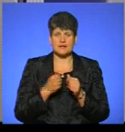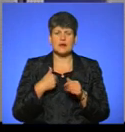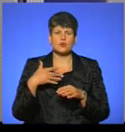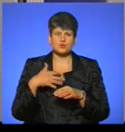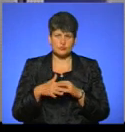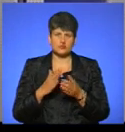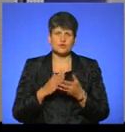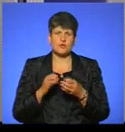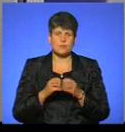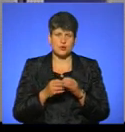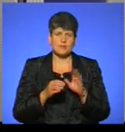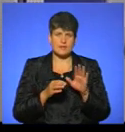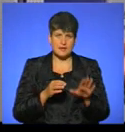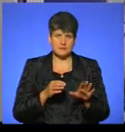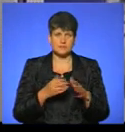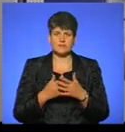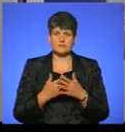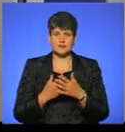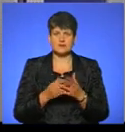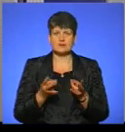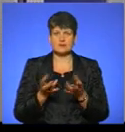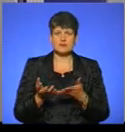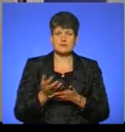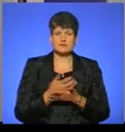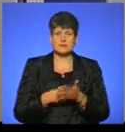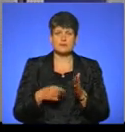проблеми, бо, скажімо, потрібно зібрати врожай,